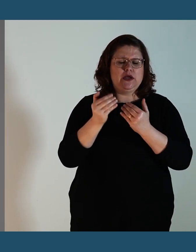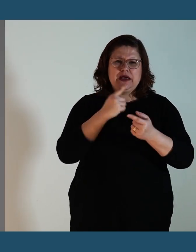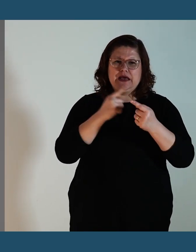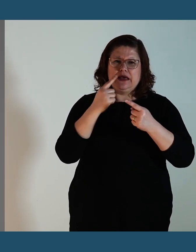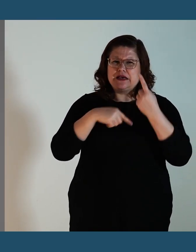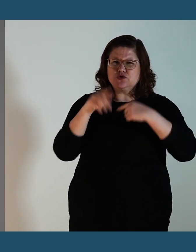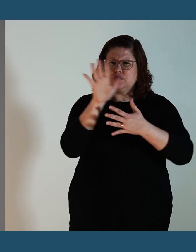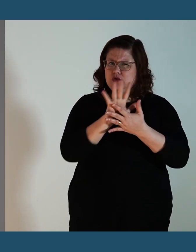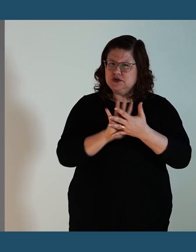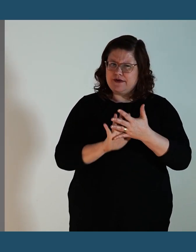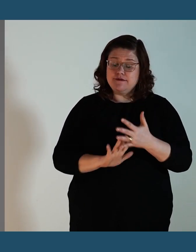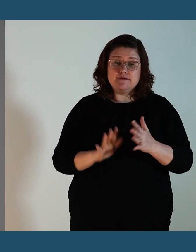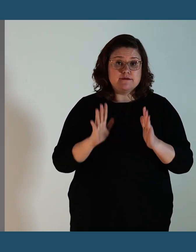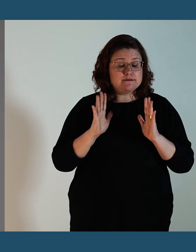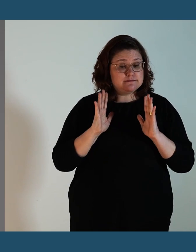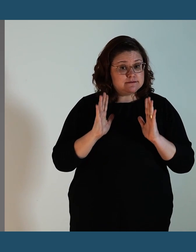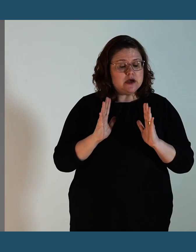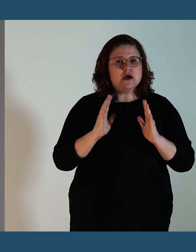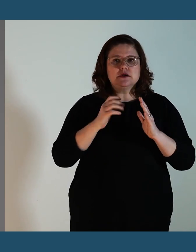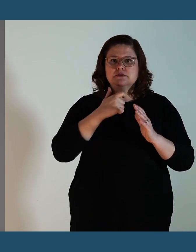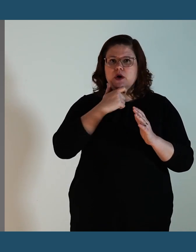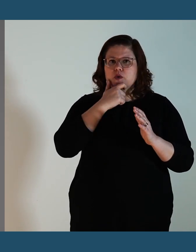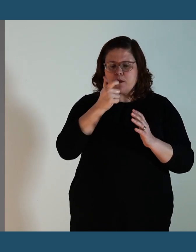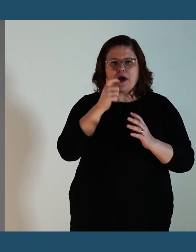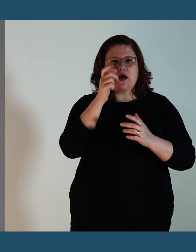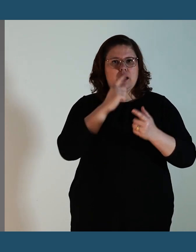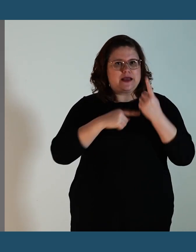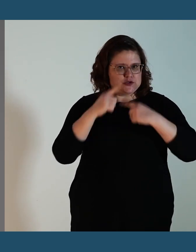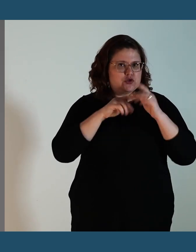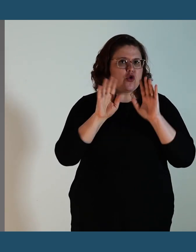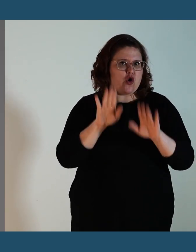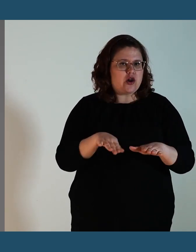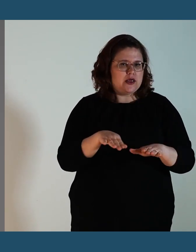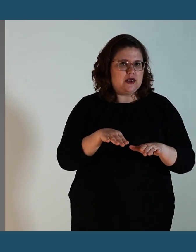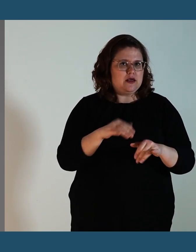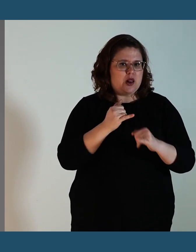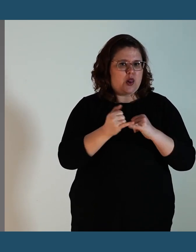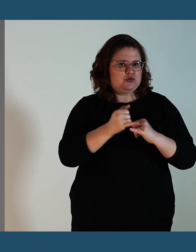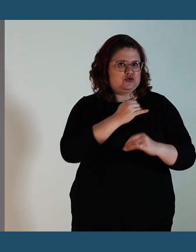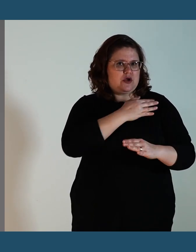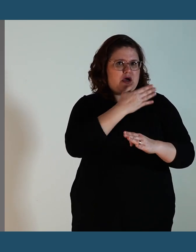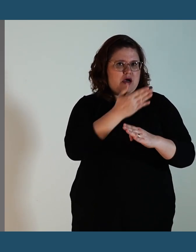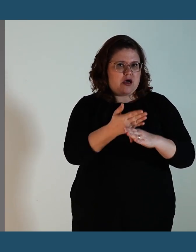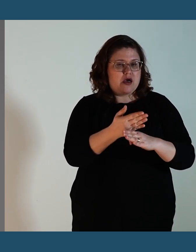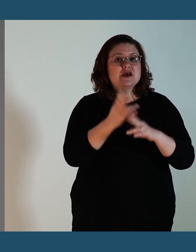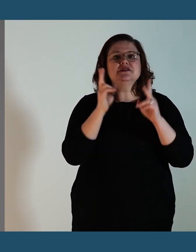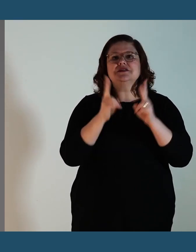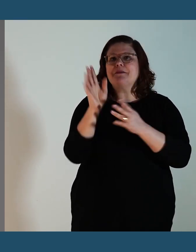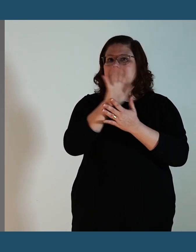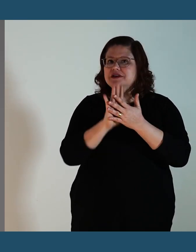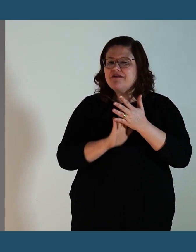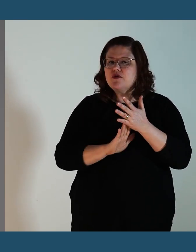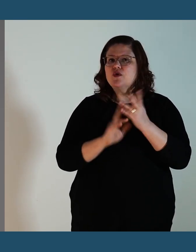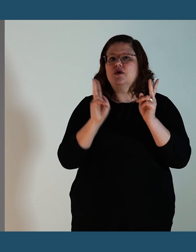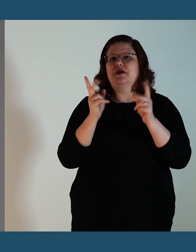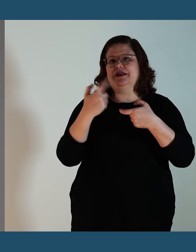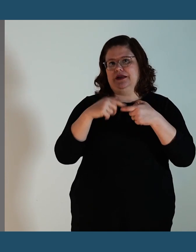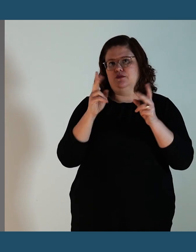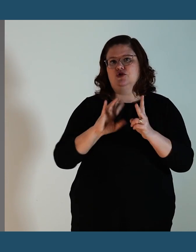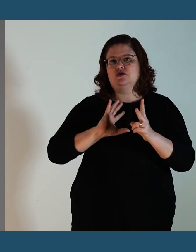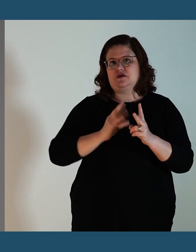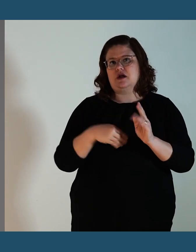ollaan nähty tässä niin kuin todella rumia keskusteluja eduskunnassa hallituskauden lopussa myös Translain kohdalla,